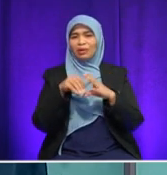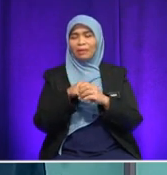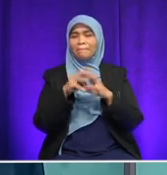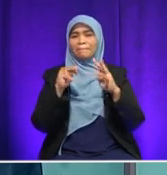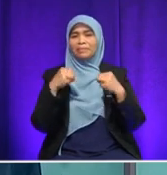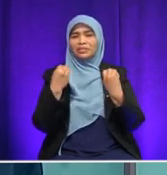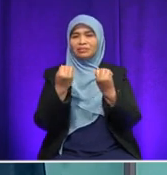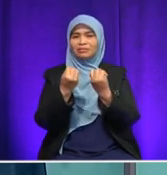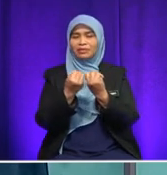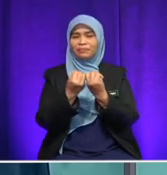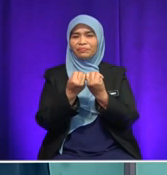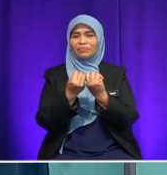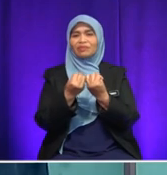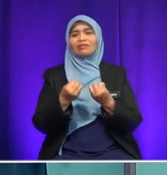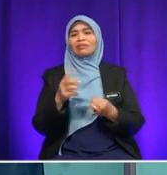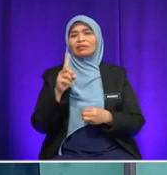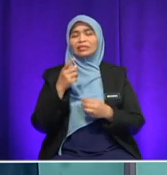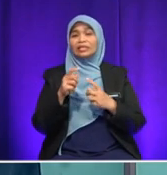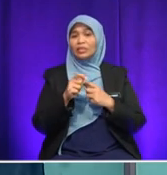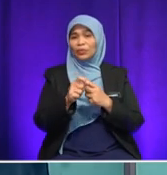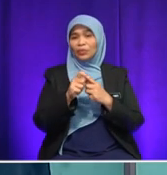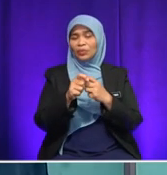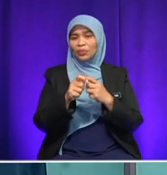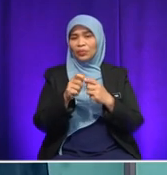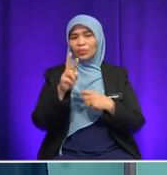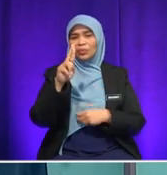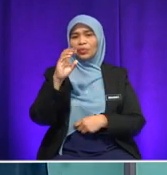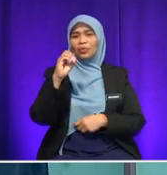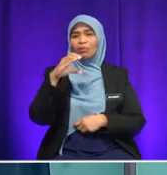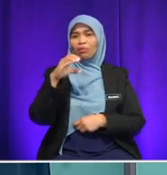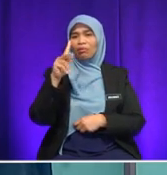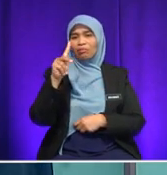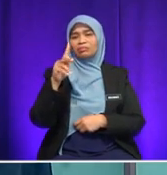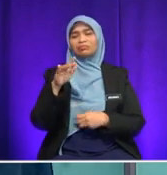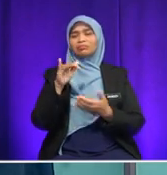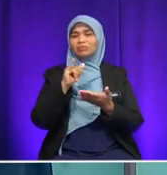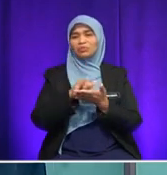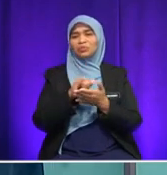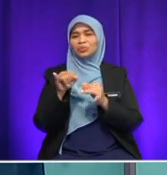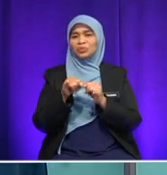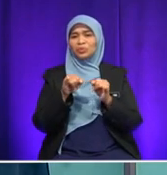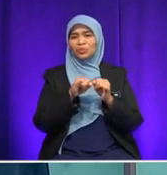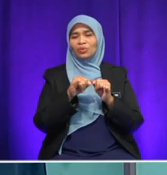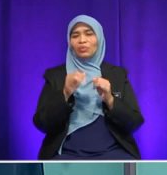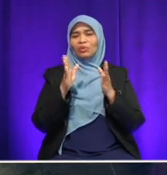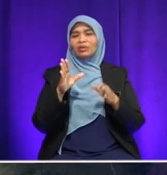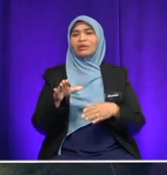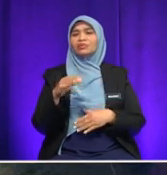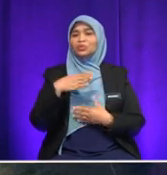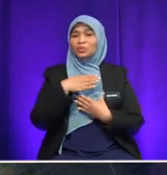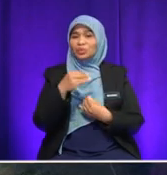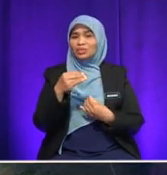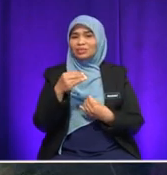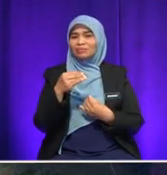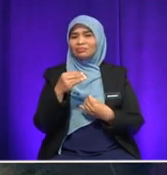ya, untuk dijadikan panduan. Tapi itulah sebenarnya yang menjadi gilaan peminat-peminat penyanyi rock.